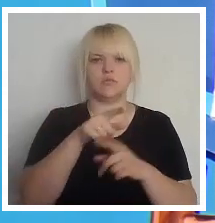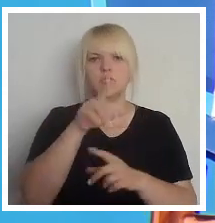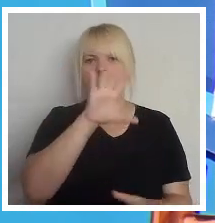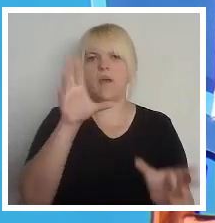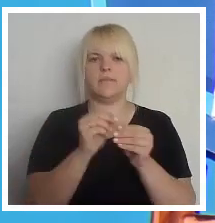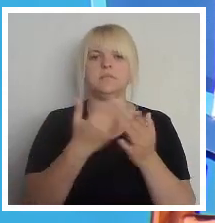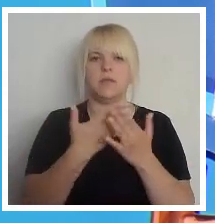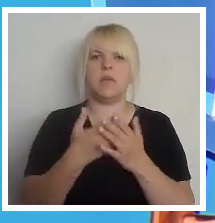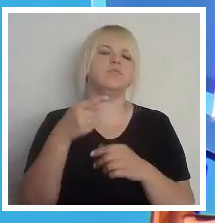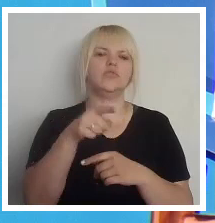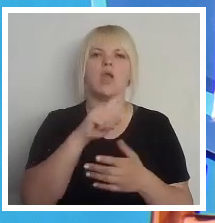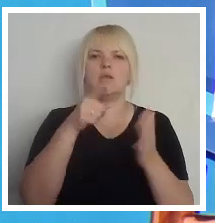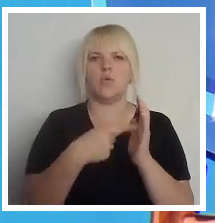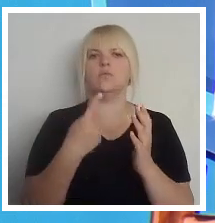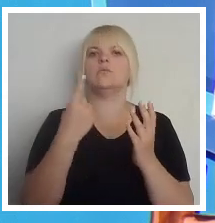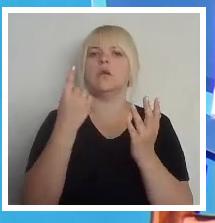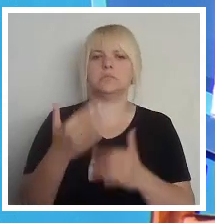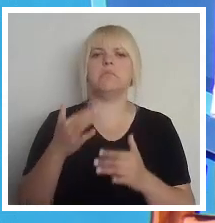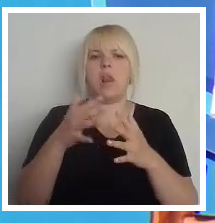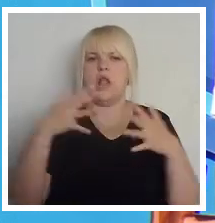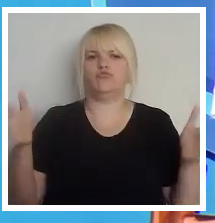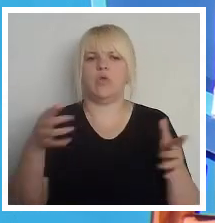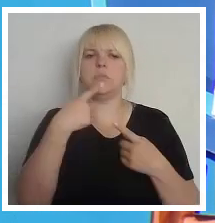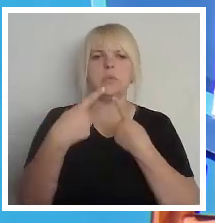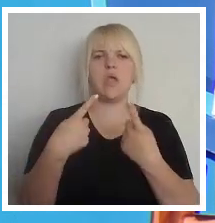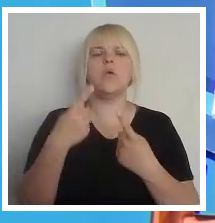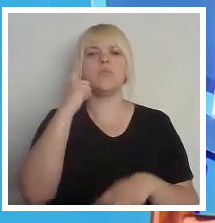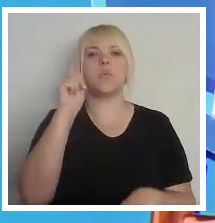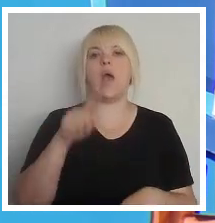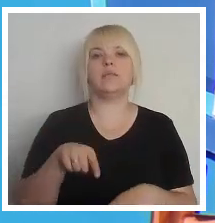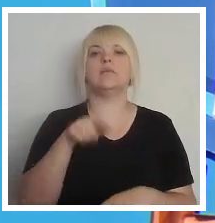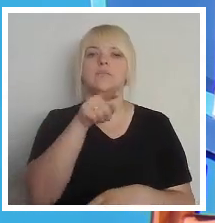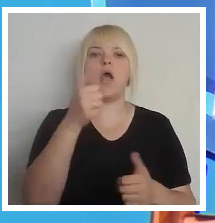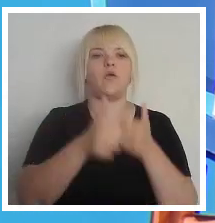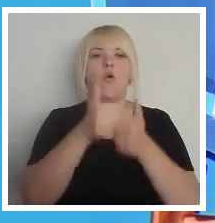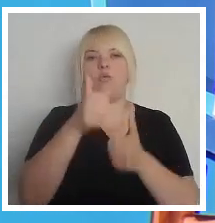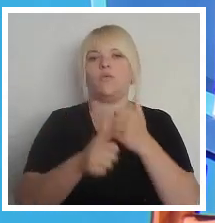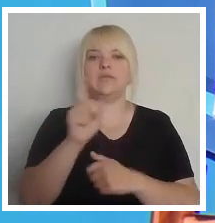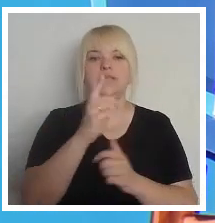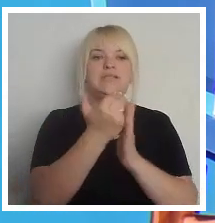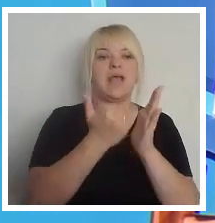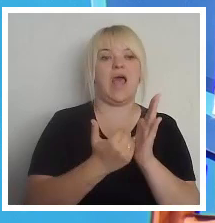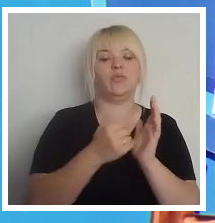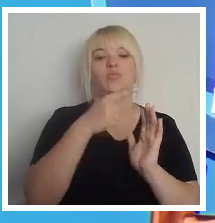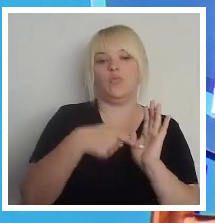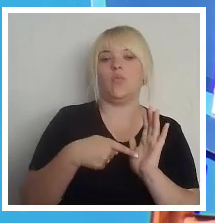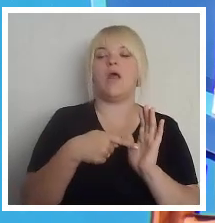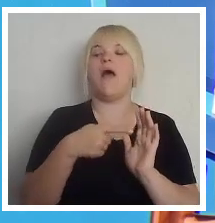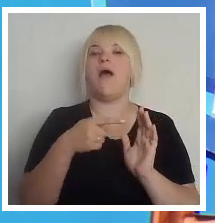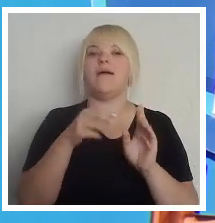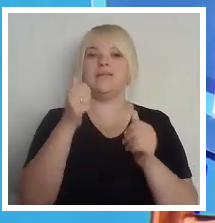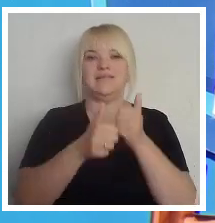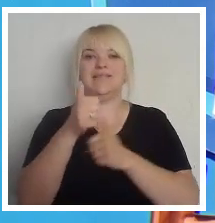šī šaurā jautājuma, bet uz to plašāko, ka, protams, tā konkurence no satura, kas ir vainu, nu, kas